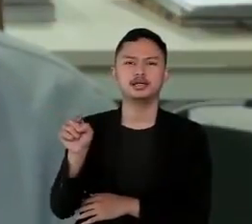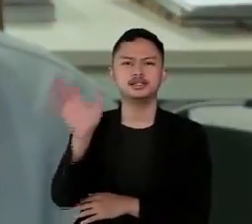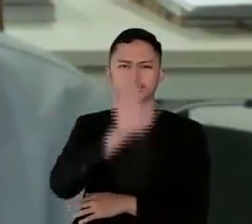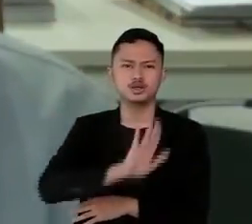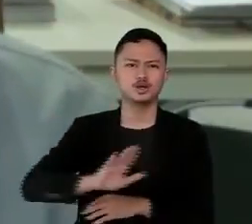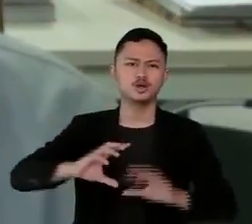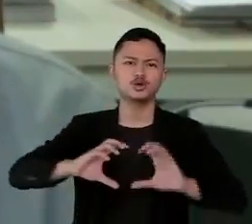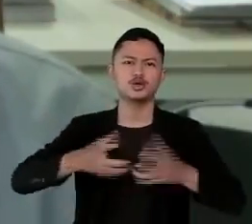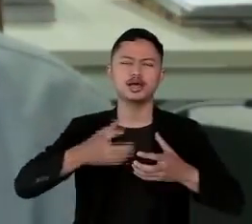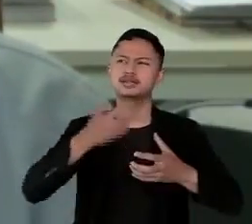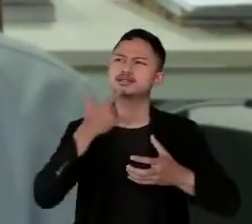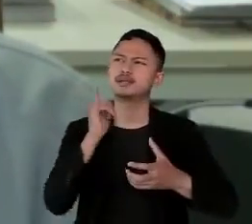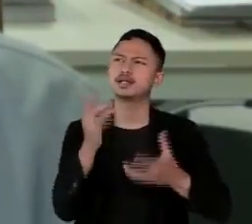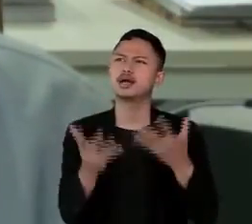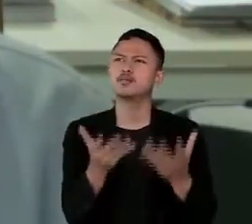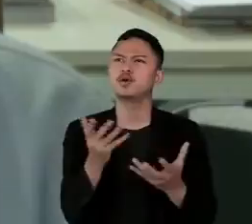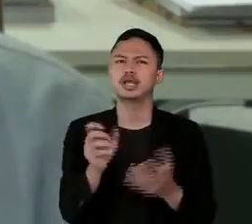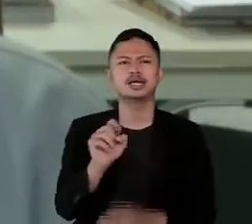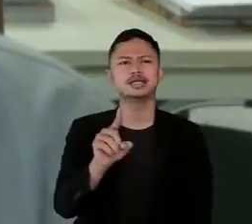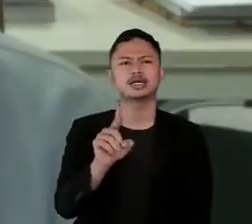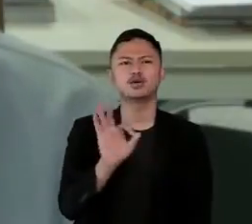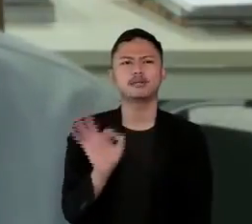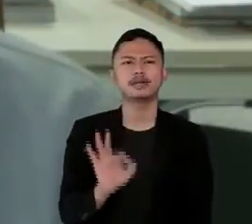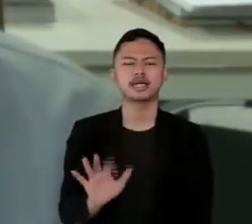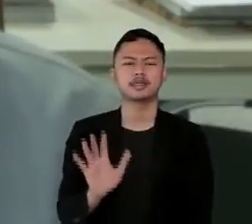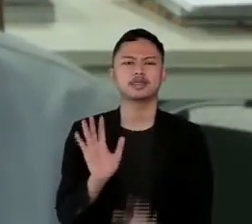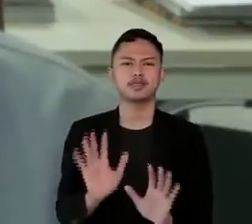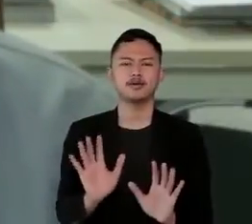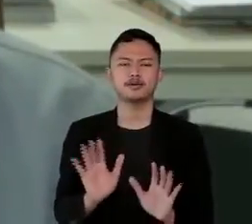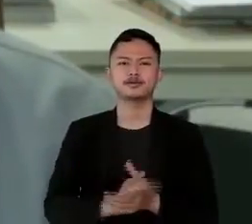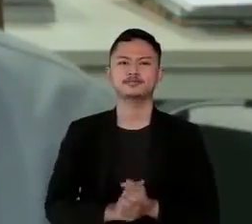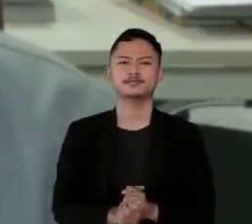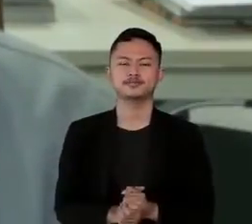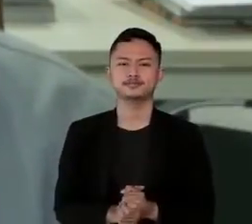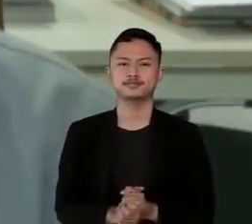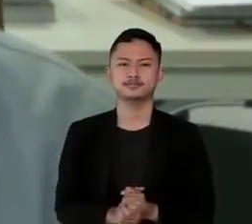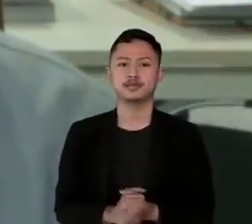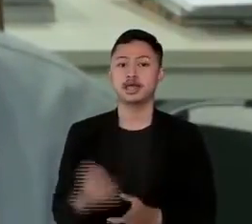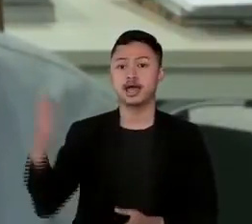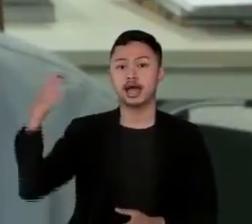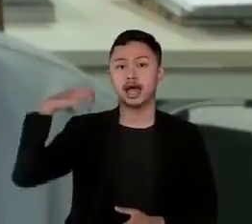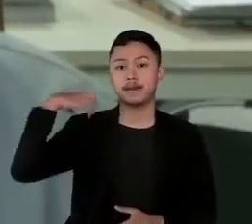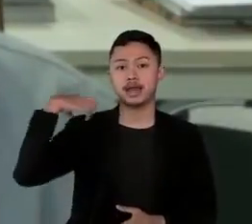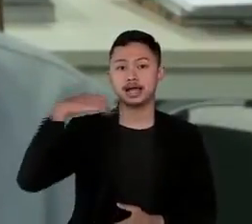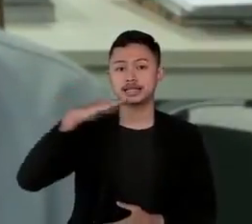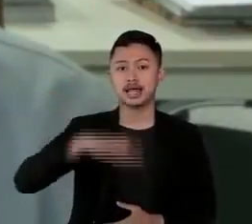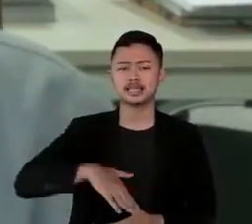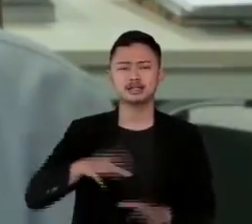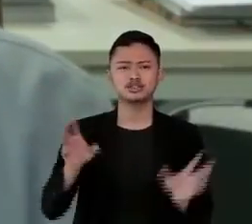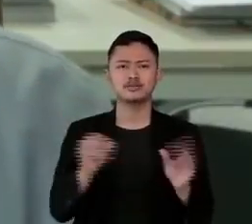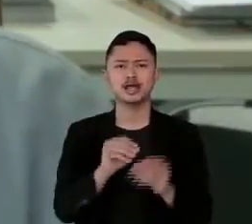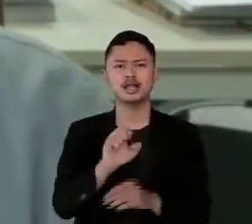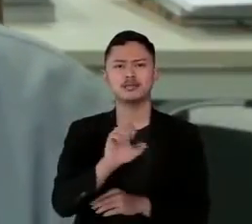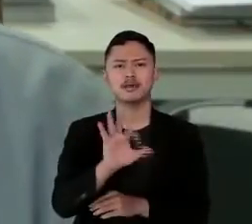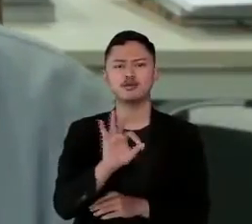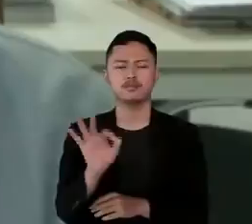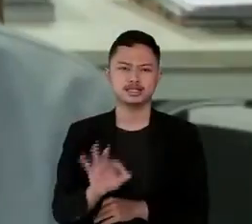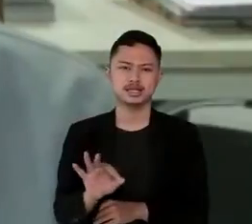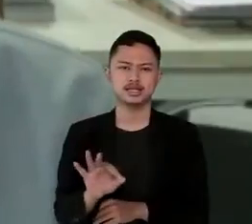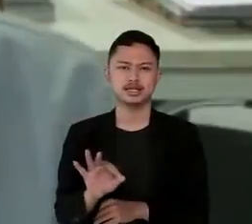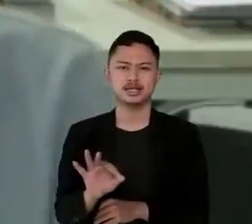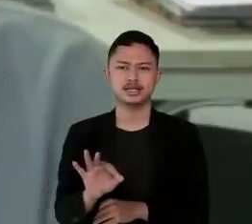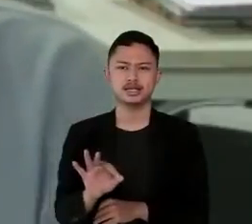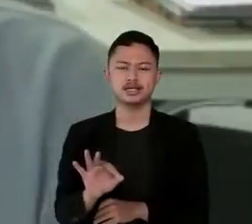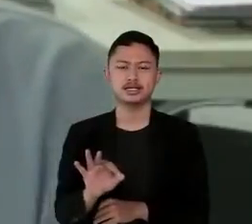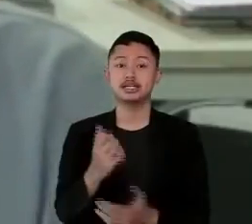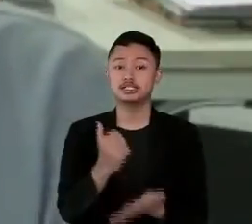dunia saat ini hanya sekitar seperti tangga lebih di Amerika Selatan Bu lima persen pada lebih awal